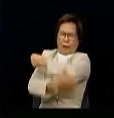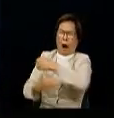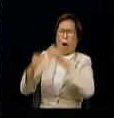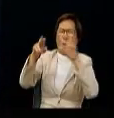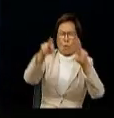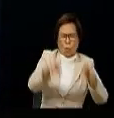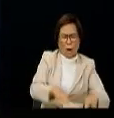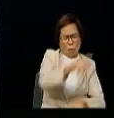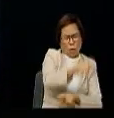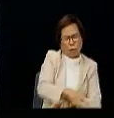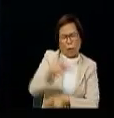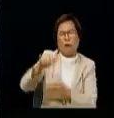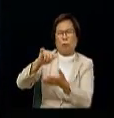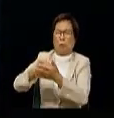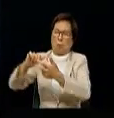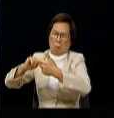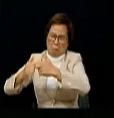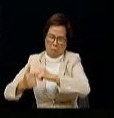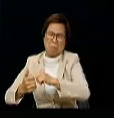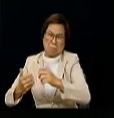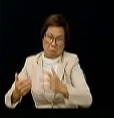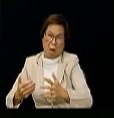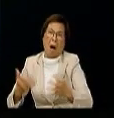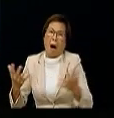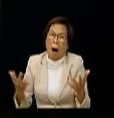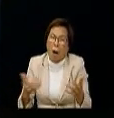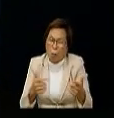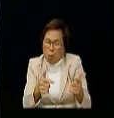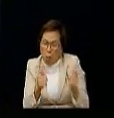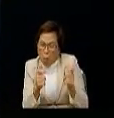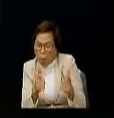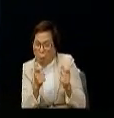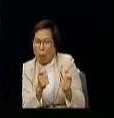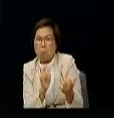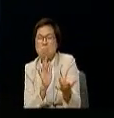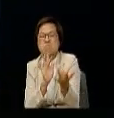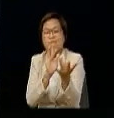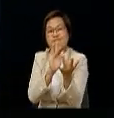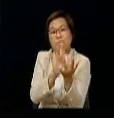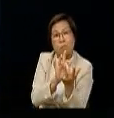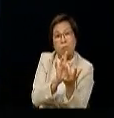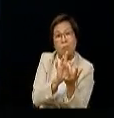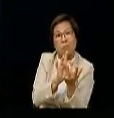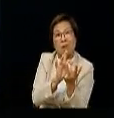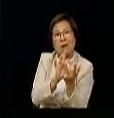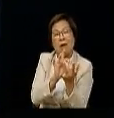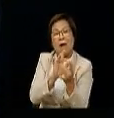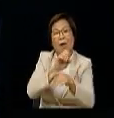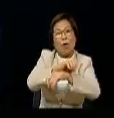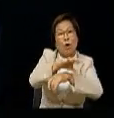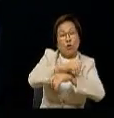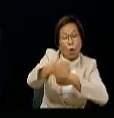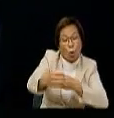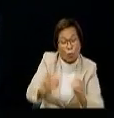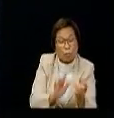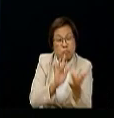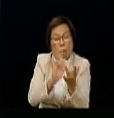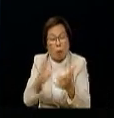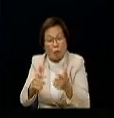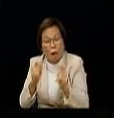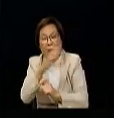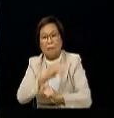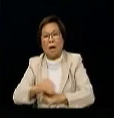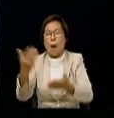itu isu dia Bagaimana di enak cepat dapat menghubungi concierge kemudian